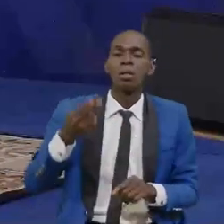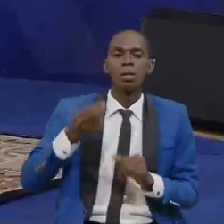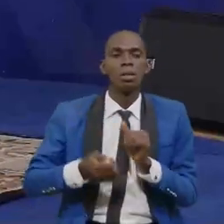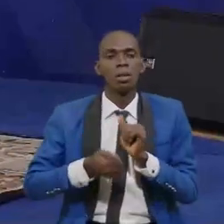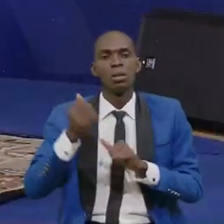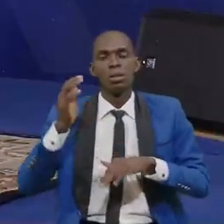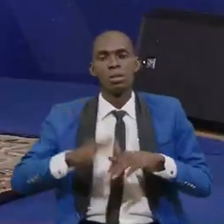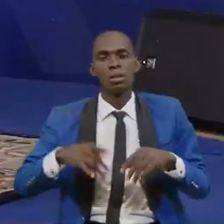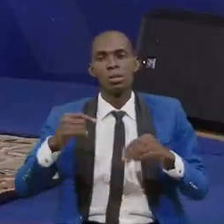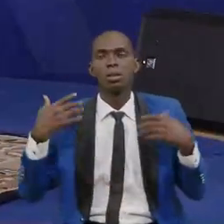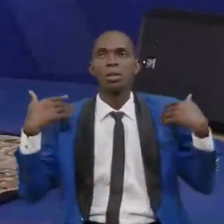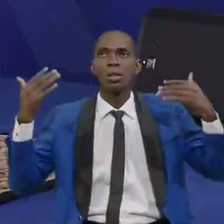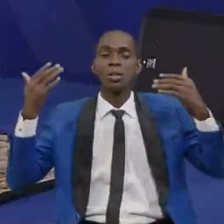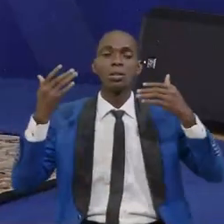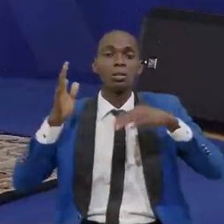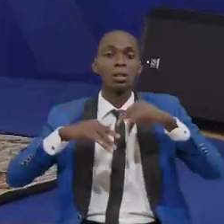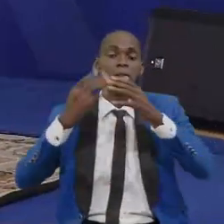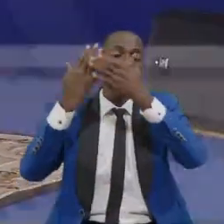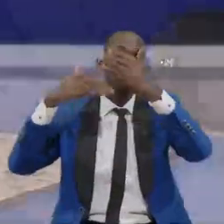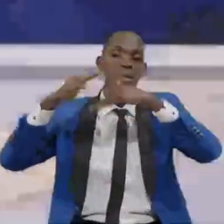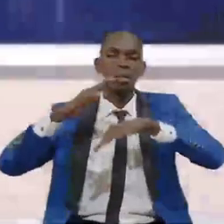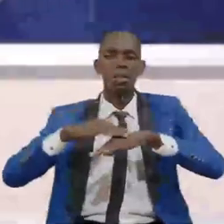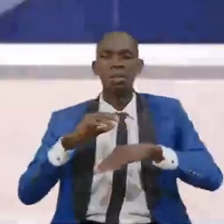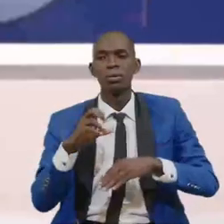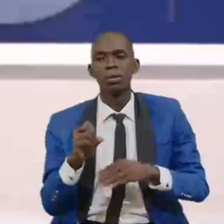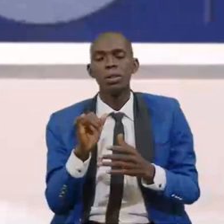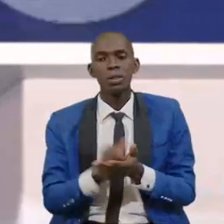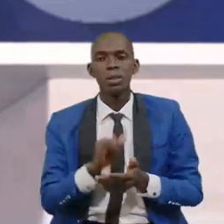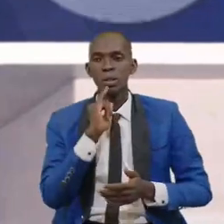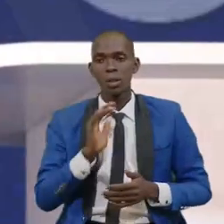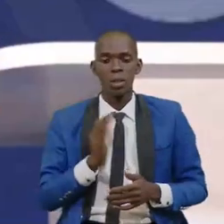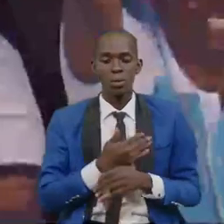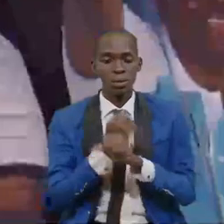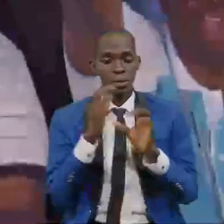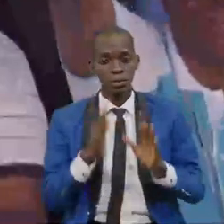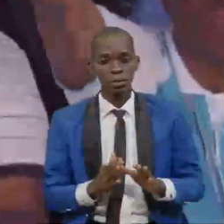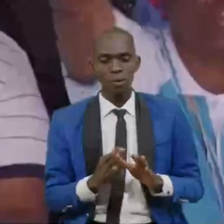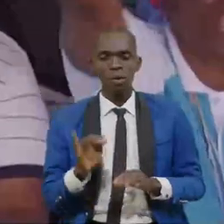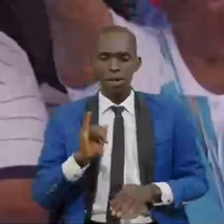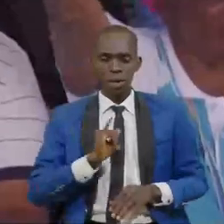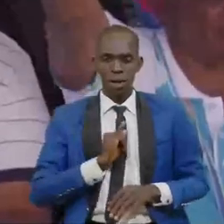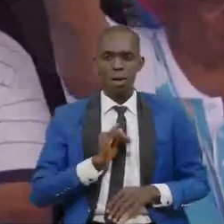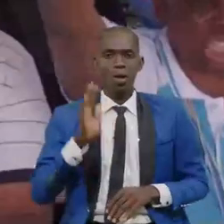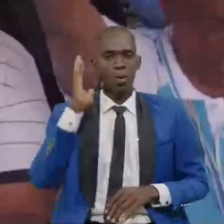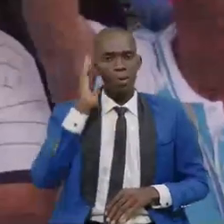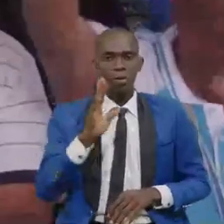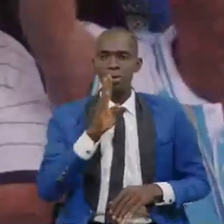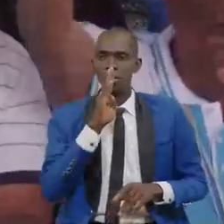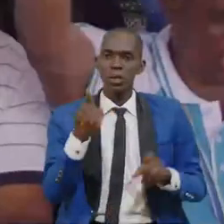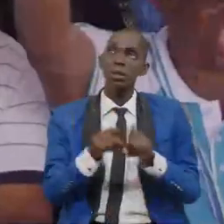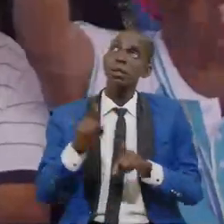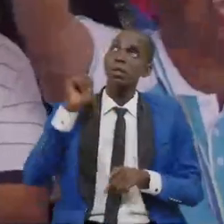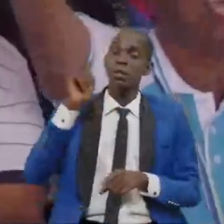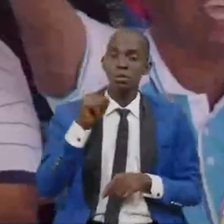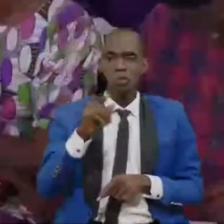plus élevé que les cieux. C'est notre sauveur, je serai comme lui. Et tu seras comme